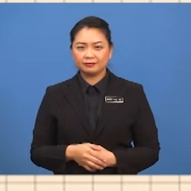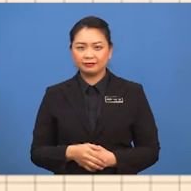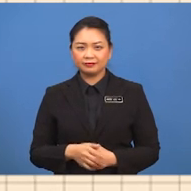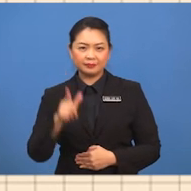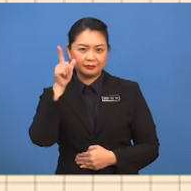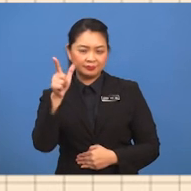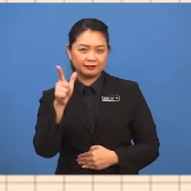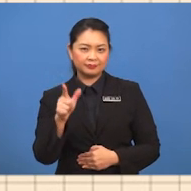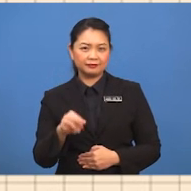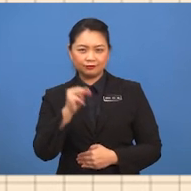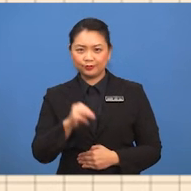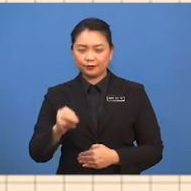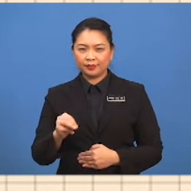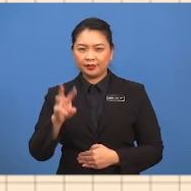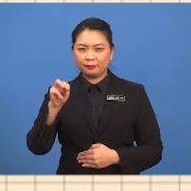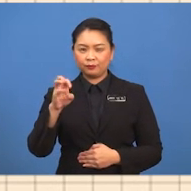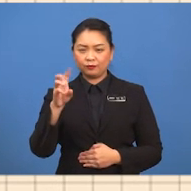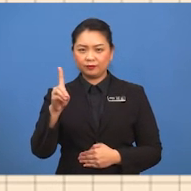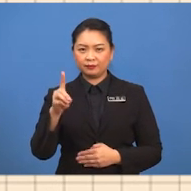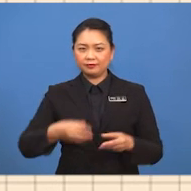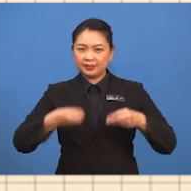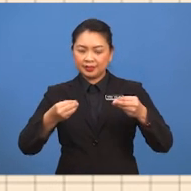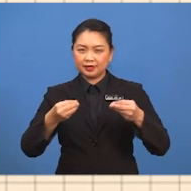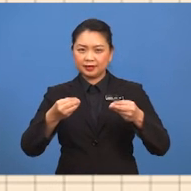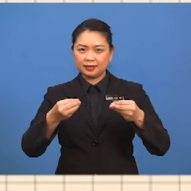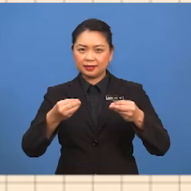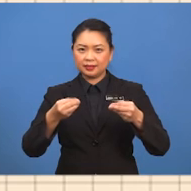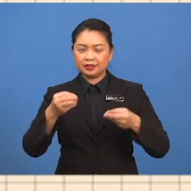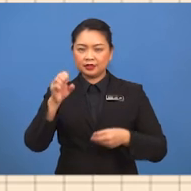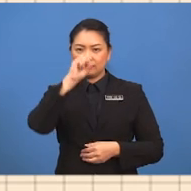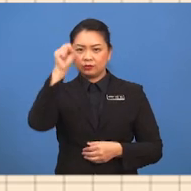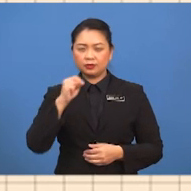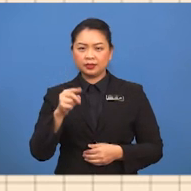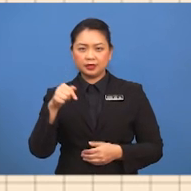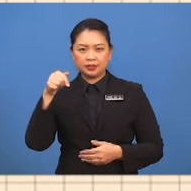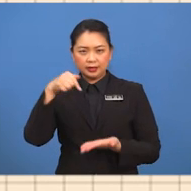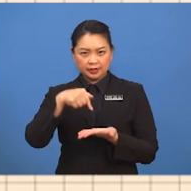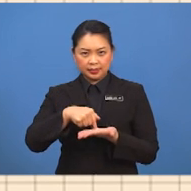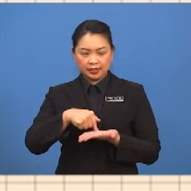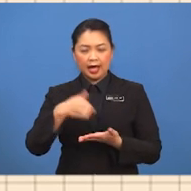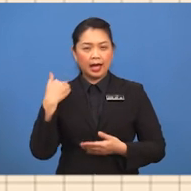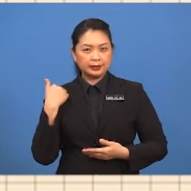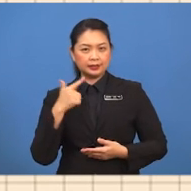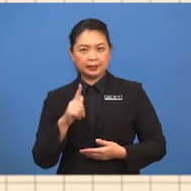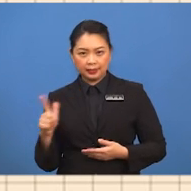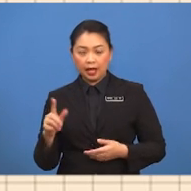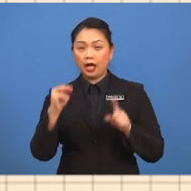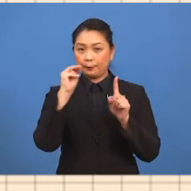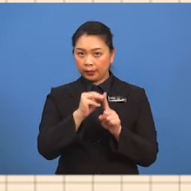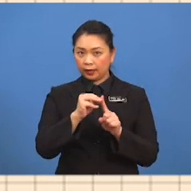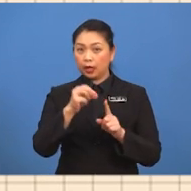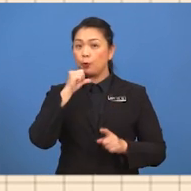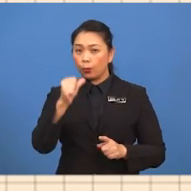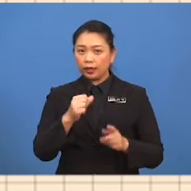Ingat murid-murid, mod bagi soalan ini ialah markah, bukan bilangan